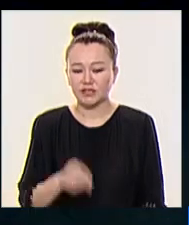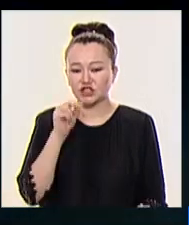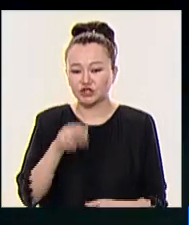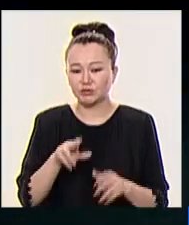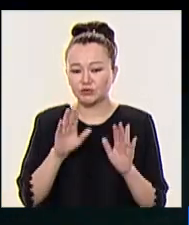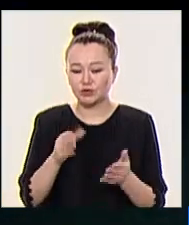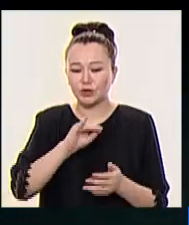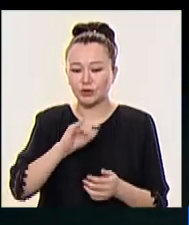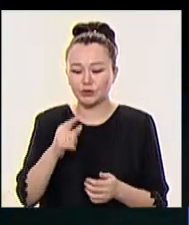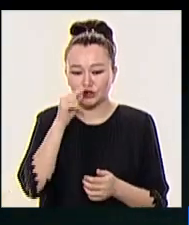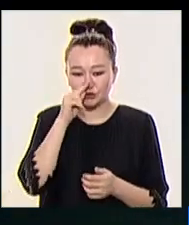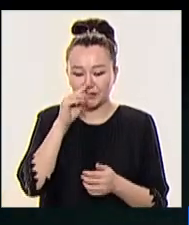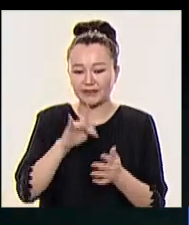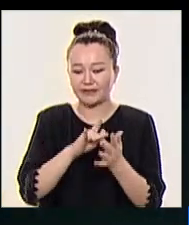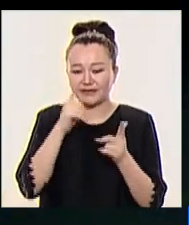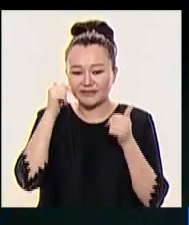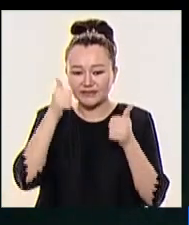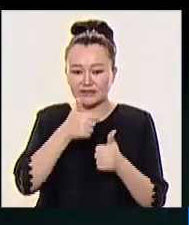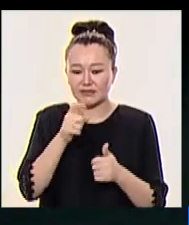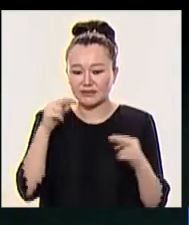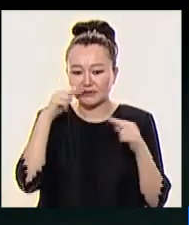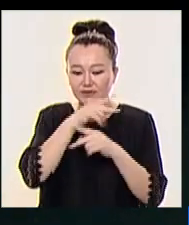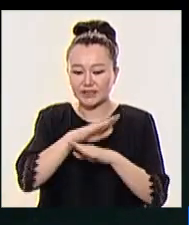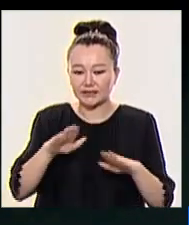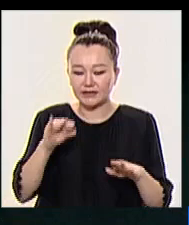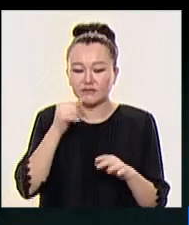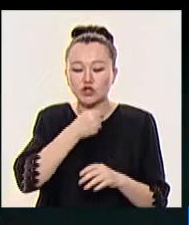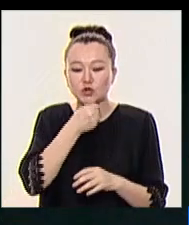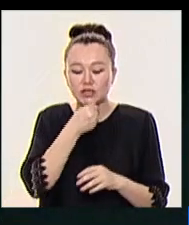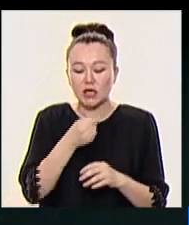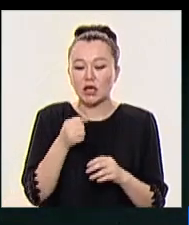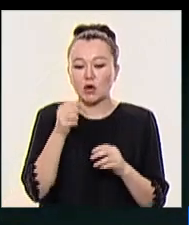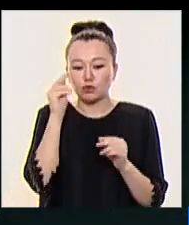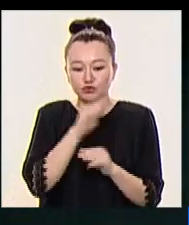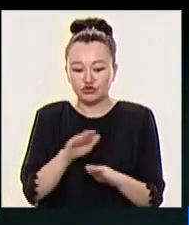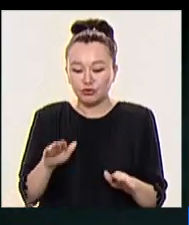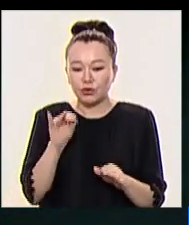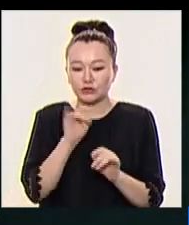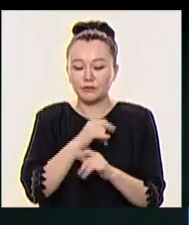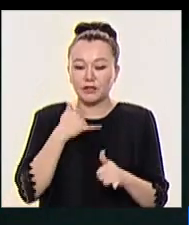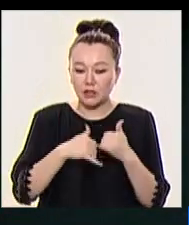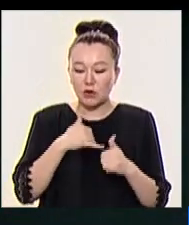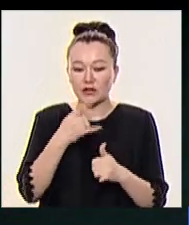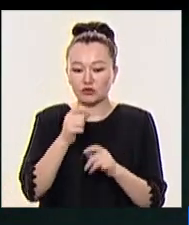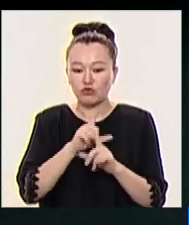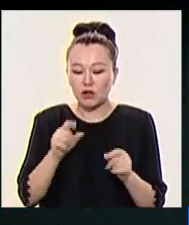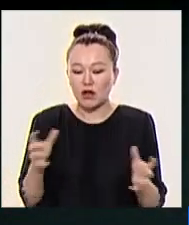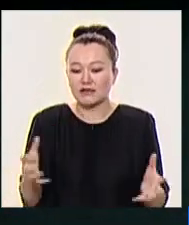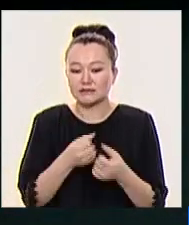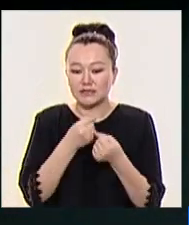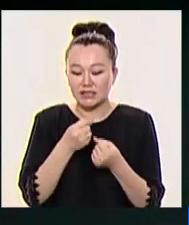ЧП на юге. В Шымкенте неизвестным газом отравились дети и взрослые. Учеников и педагогов одной из школы